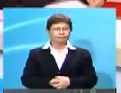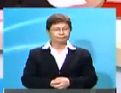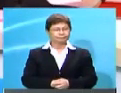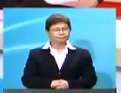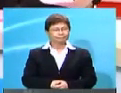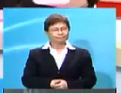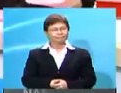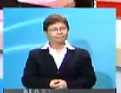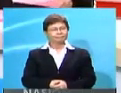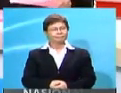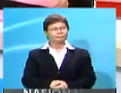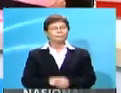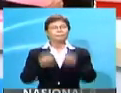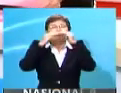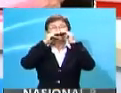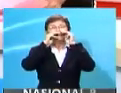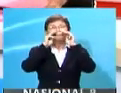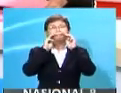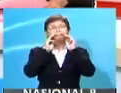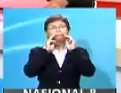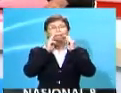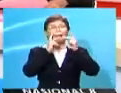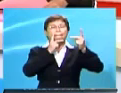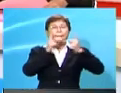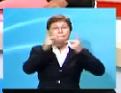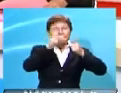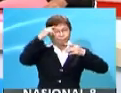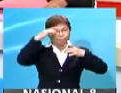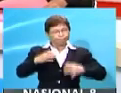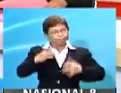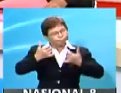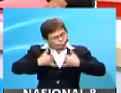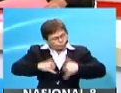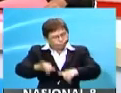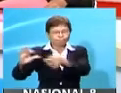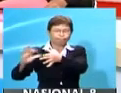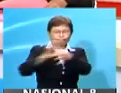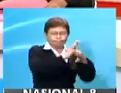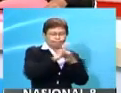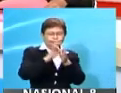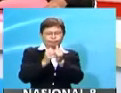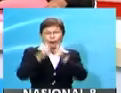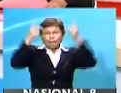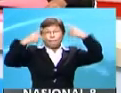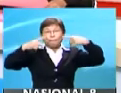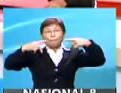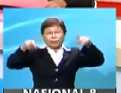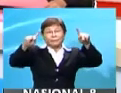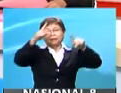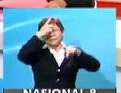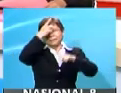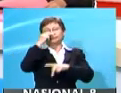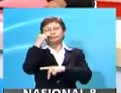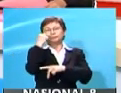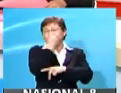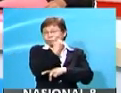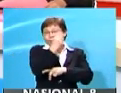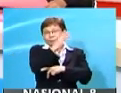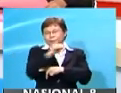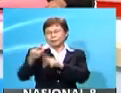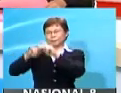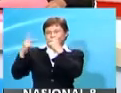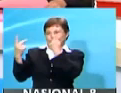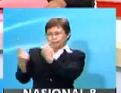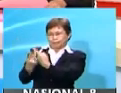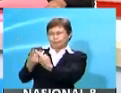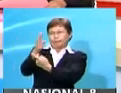ini Tan Sri Muhyiddin Yassin menyatakan pendirian akan terus bekerjasama dengan Presiden umno Datuk Seri Najib Tun Razak dan Parti